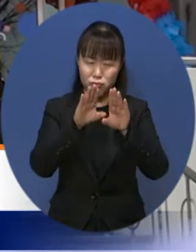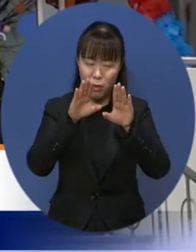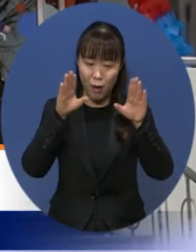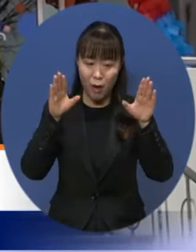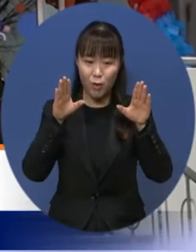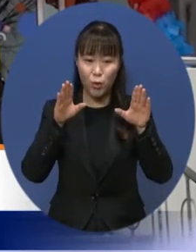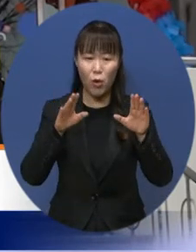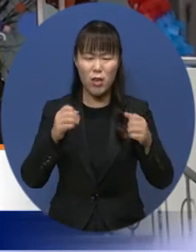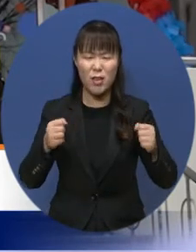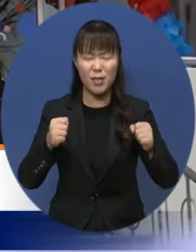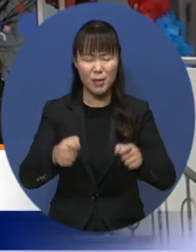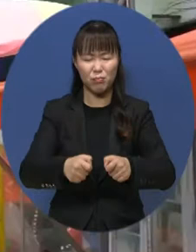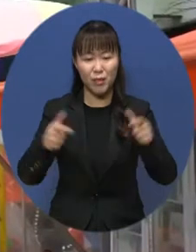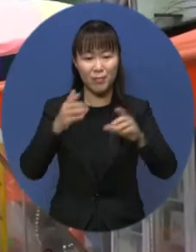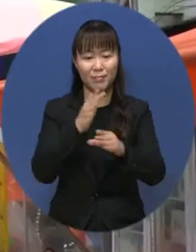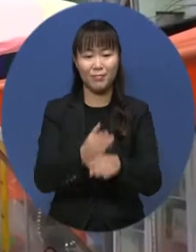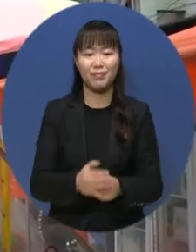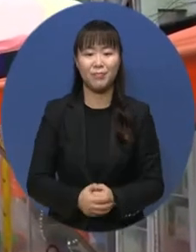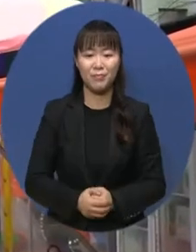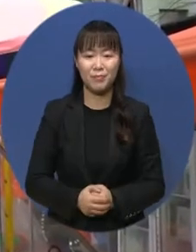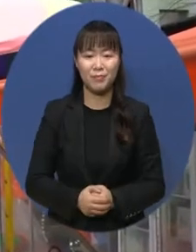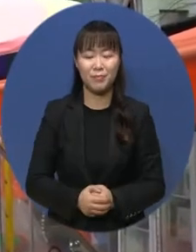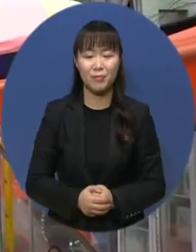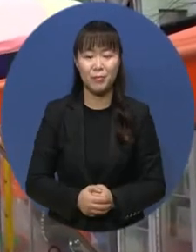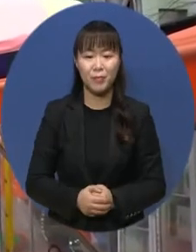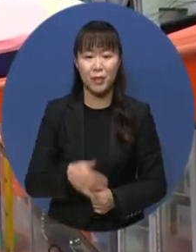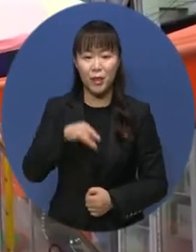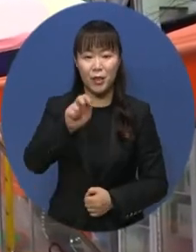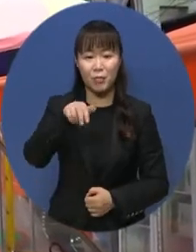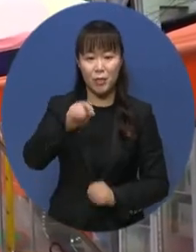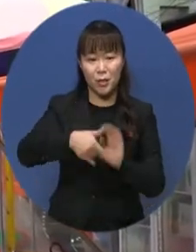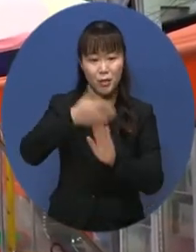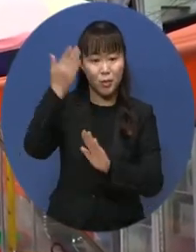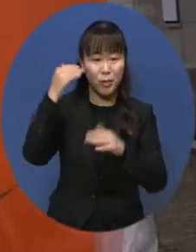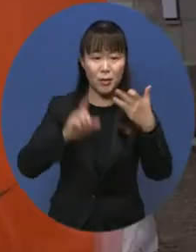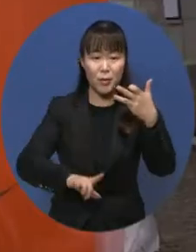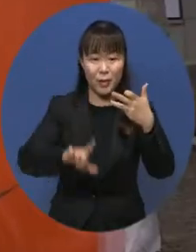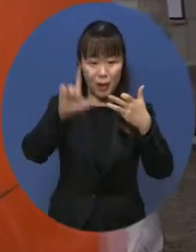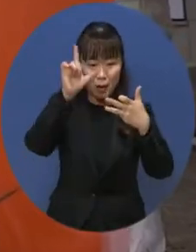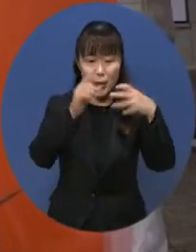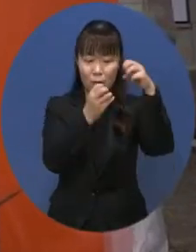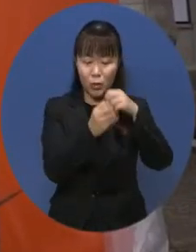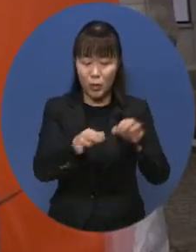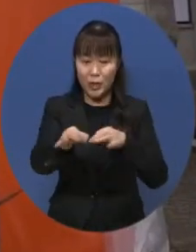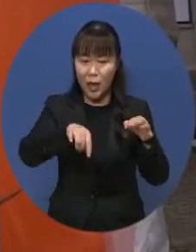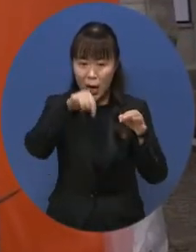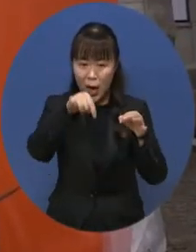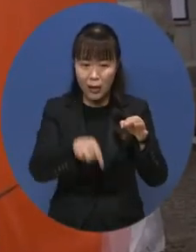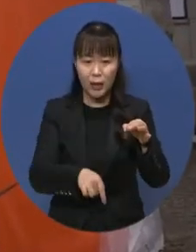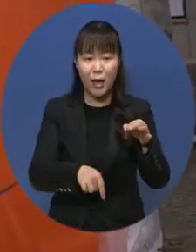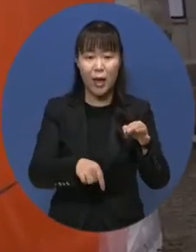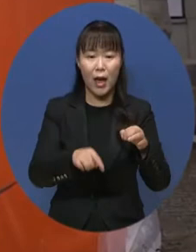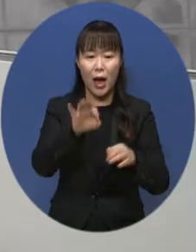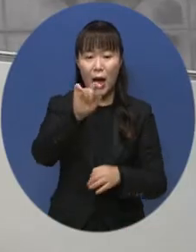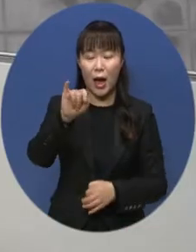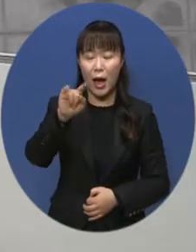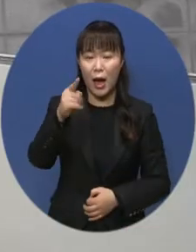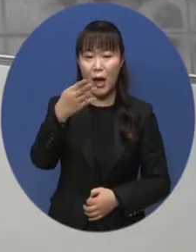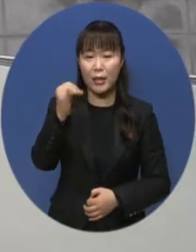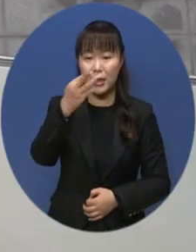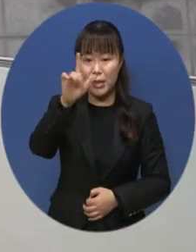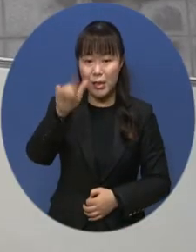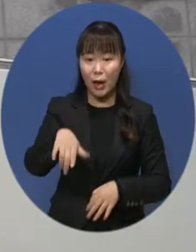정아영 기자가 보도합니다. 김제시는 지난 18일 김제 전통시장 안에 청년몰 아리랑을